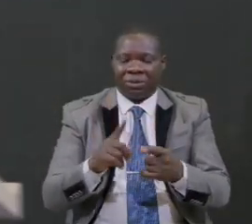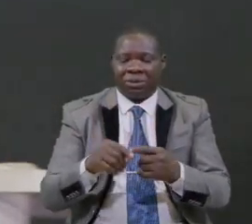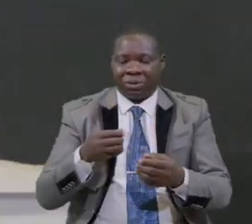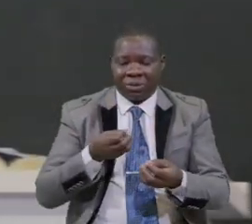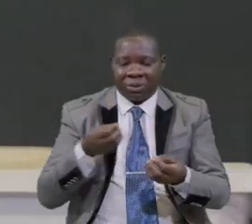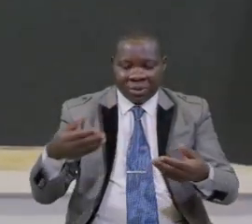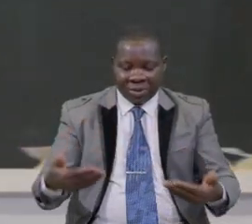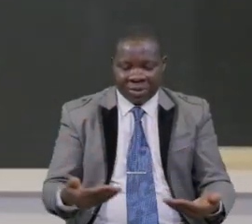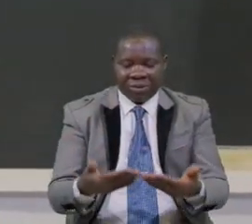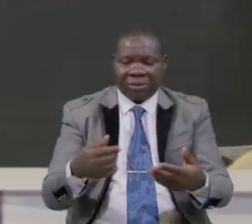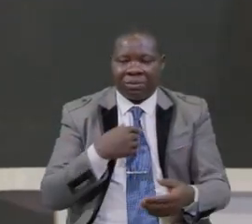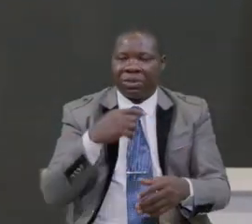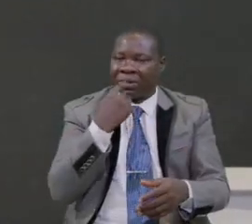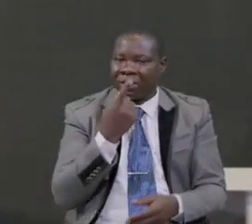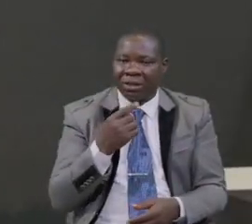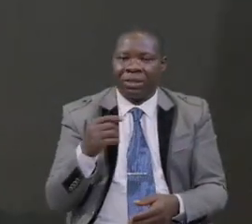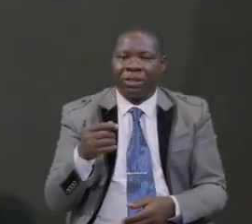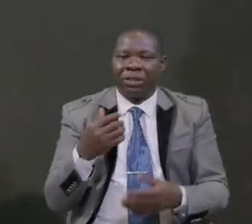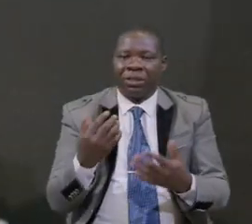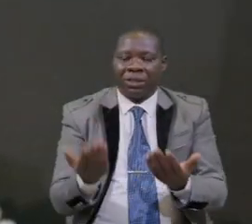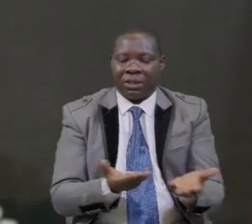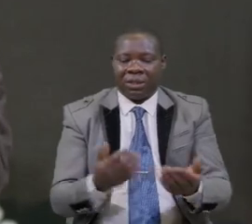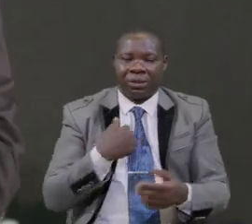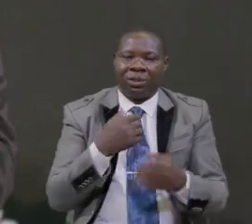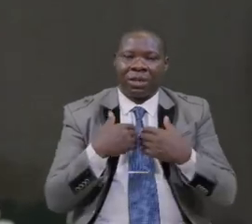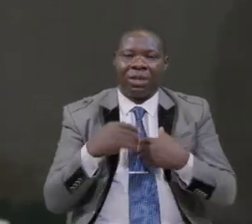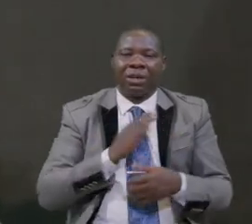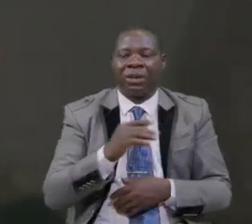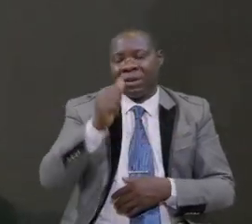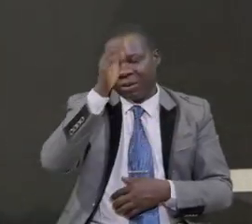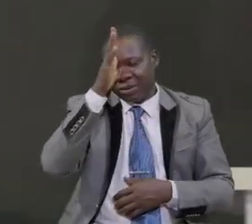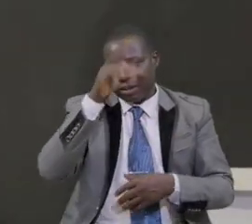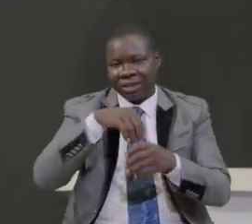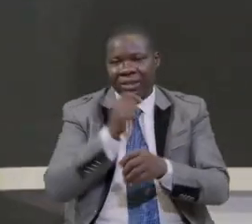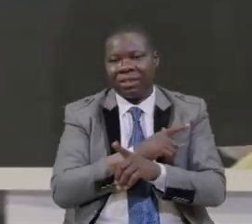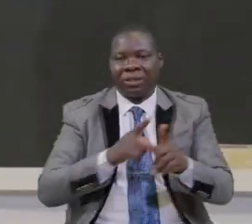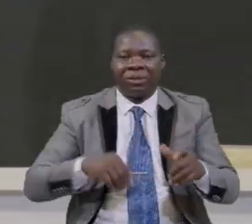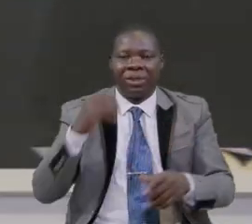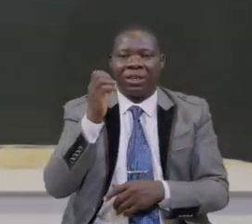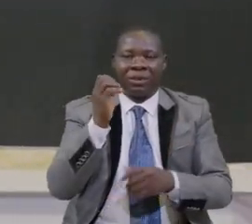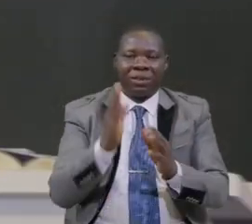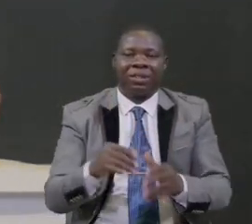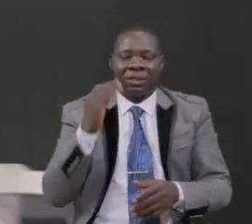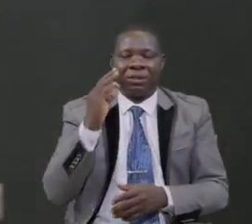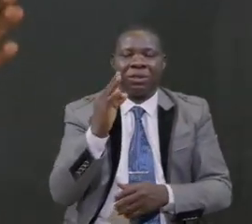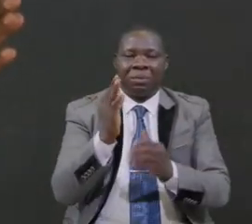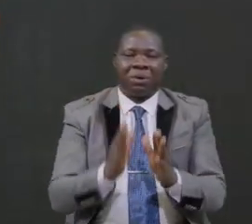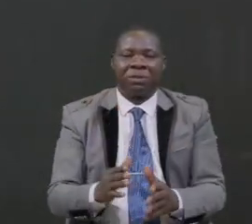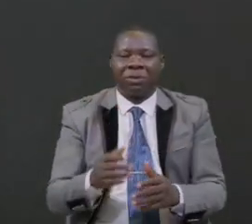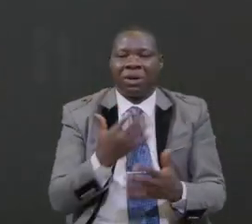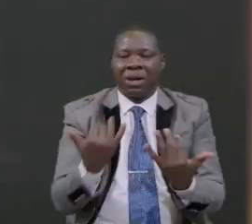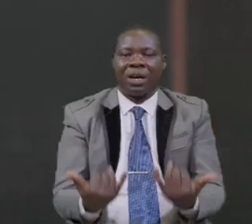dit, voici, nous avons notre Père dans le Seigneur, l'évangéliste, le pasteur. Et